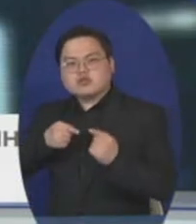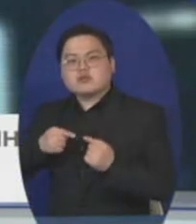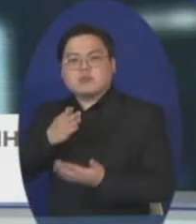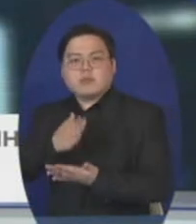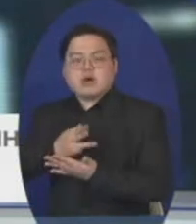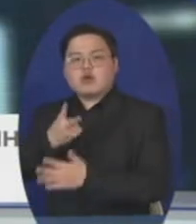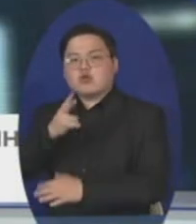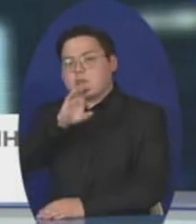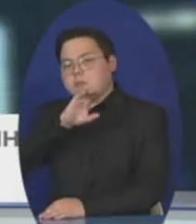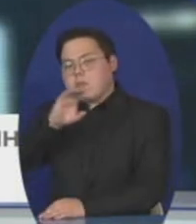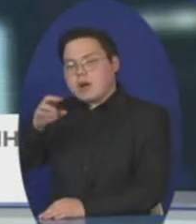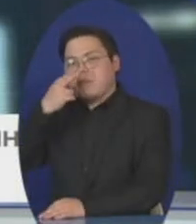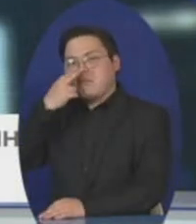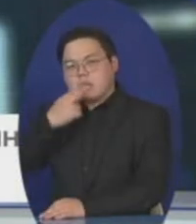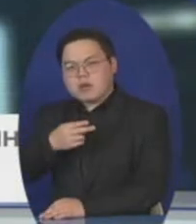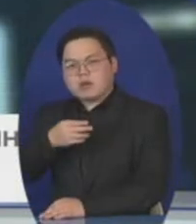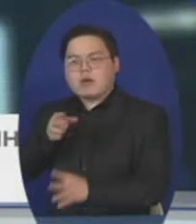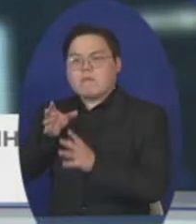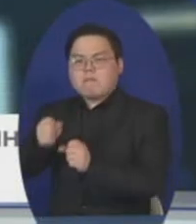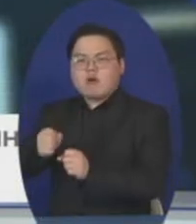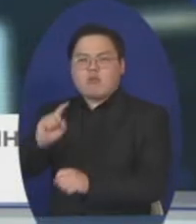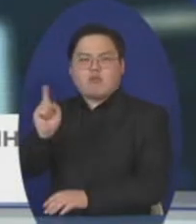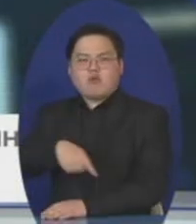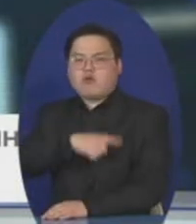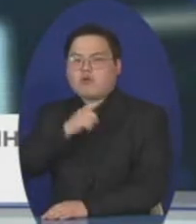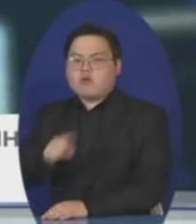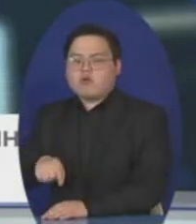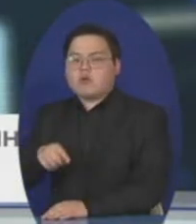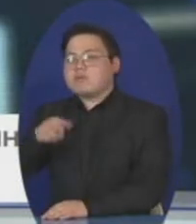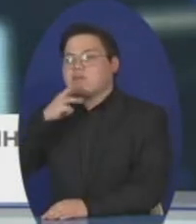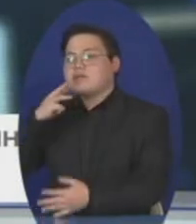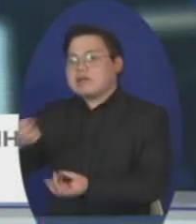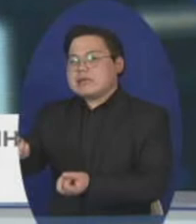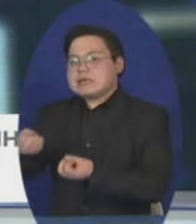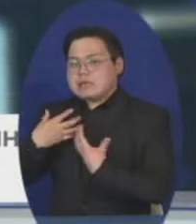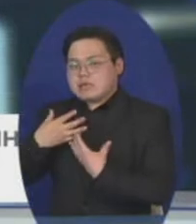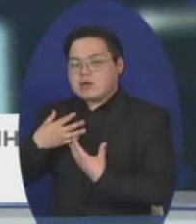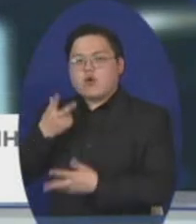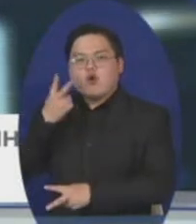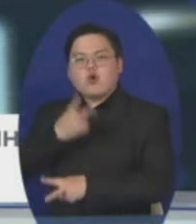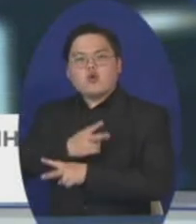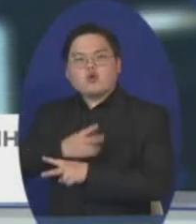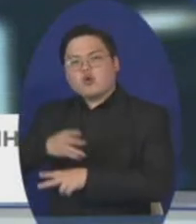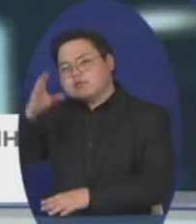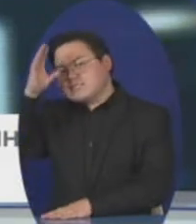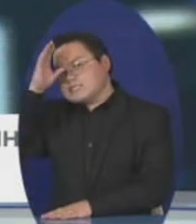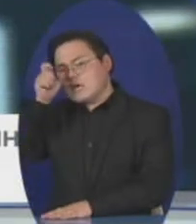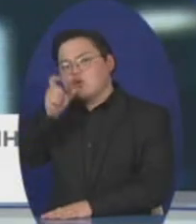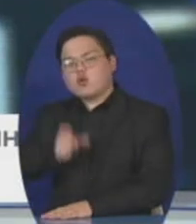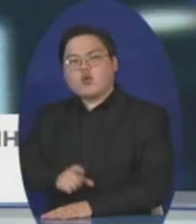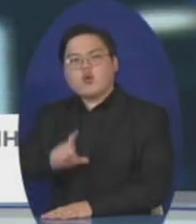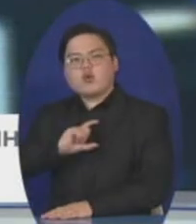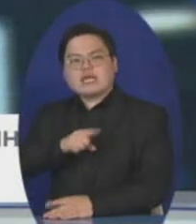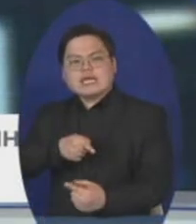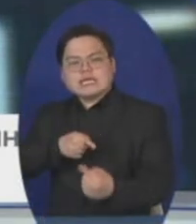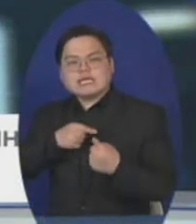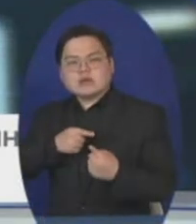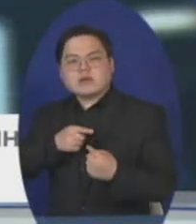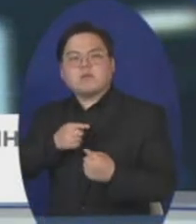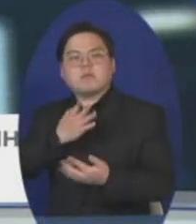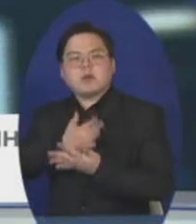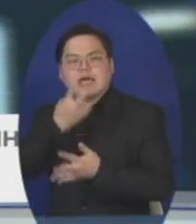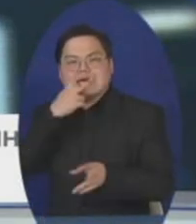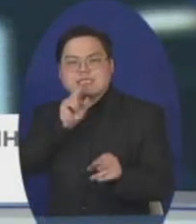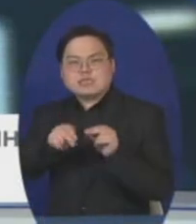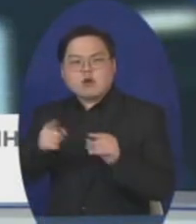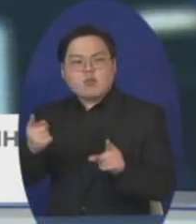үндэстний байгууллагын дур зоргоор саатуулах асуудал хариуцсан ажлын хэсгээс мэдээлсэн юм. Тиймээс хууль зүй дотоод хэргийн сайд хүний эрхийн ноцтой зөрчлүүдийг хянаж,